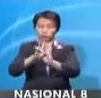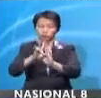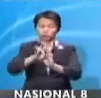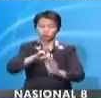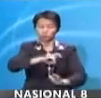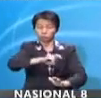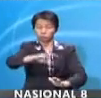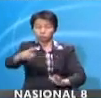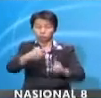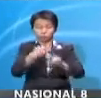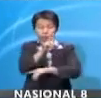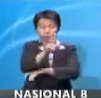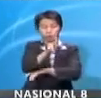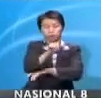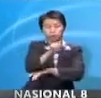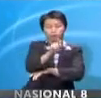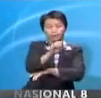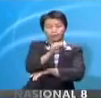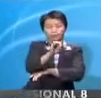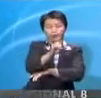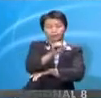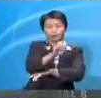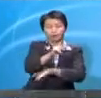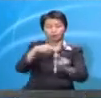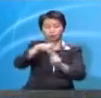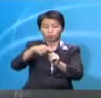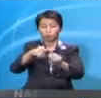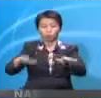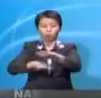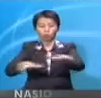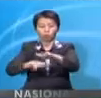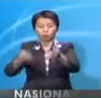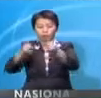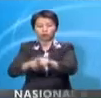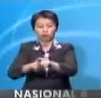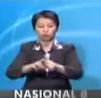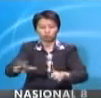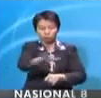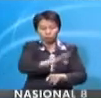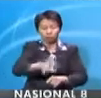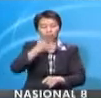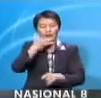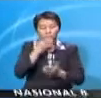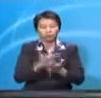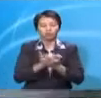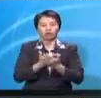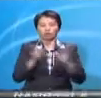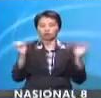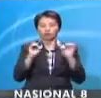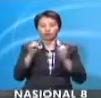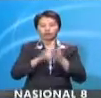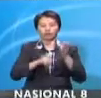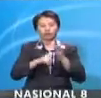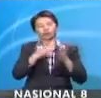dari Kathmandu. Apabila gempa bumi berlaku, mereka nasib baiklah mereka tak ada apa-apa